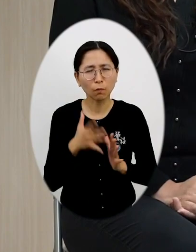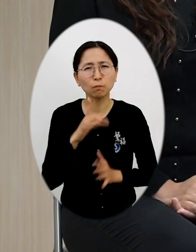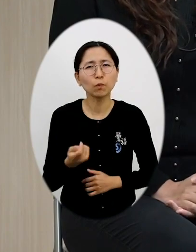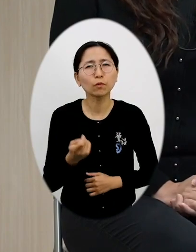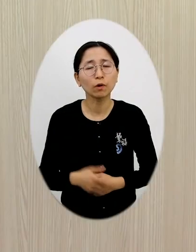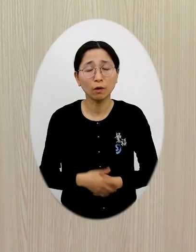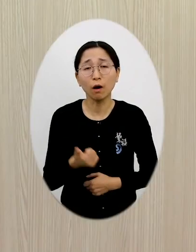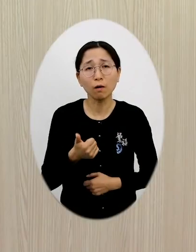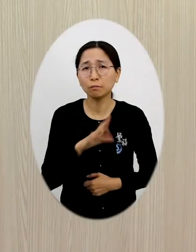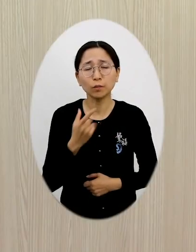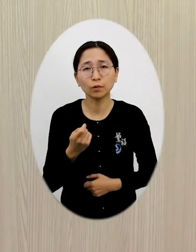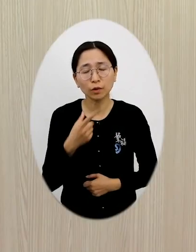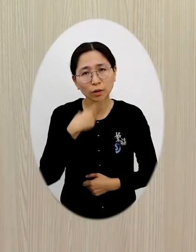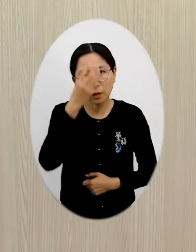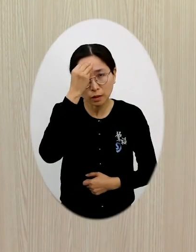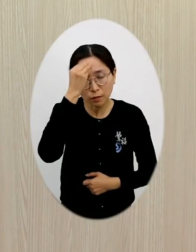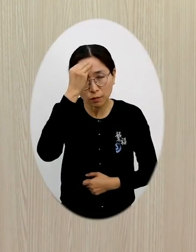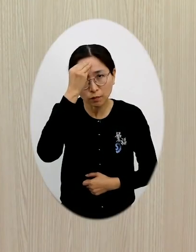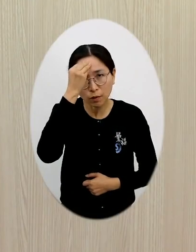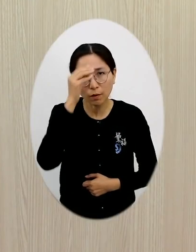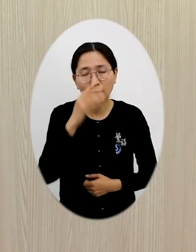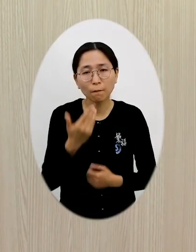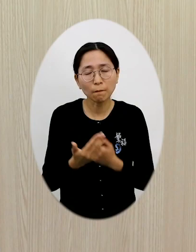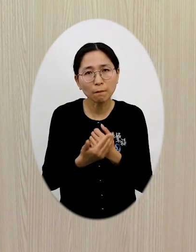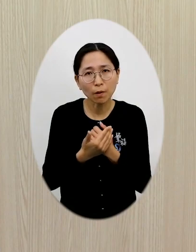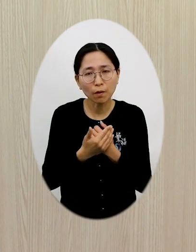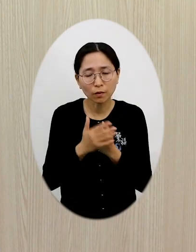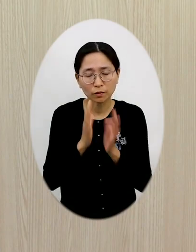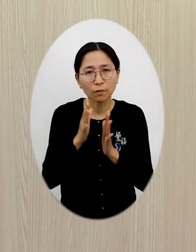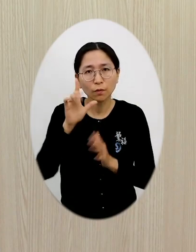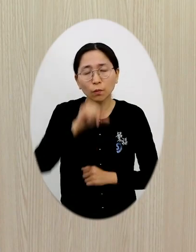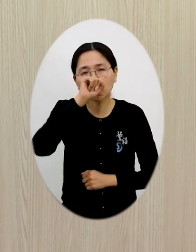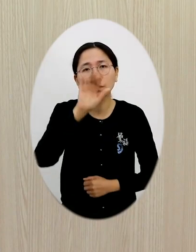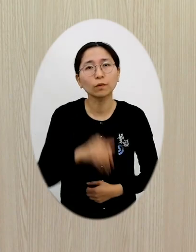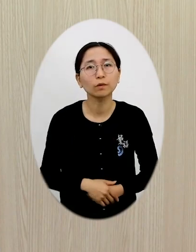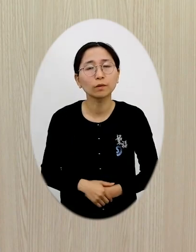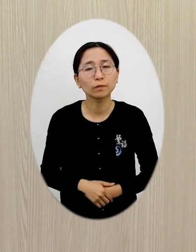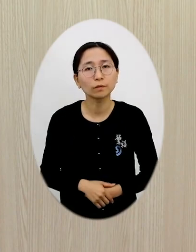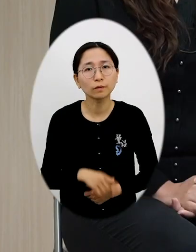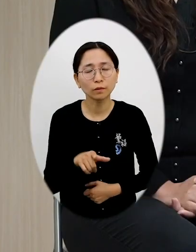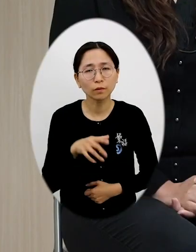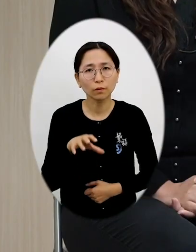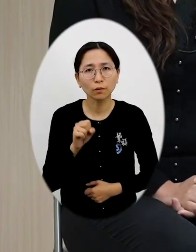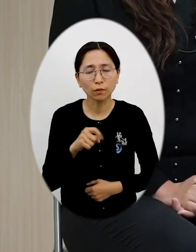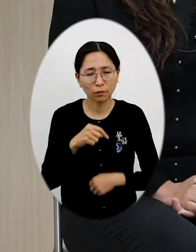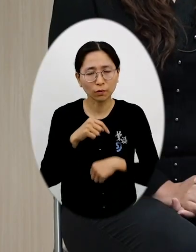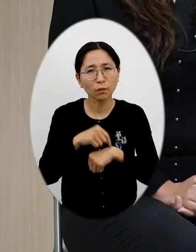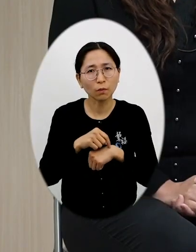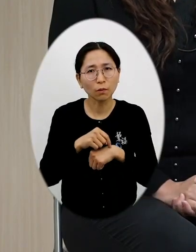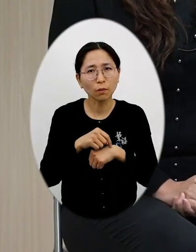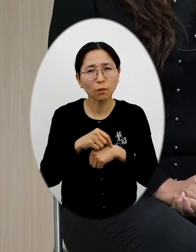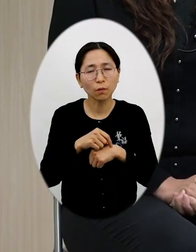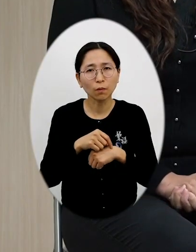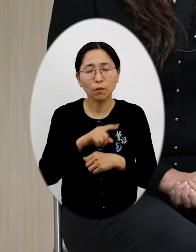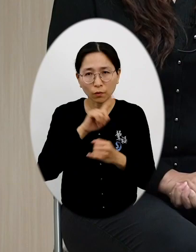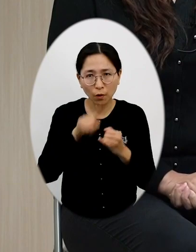易喎、 啊。嗯，都係噶，練習多啲先至可以令到自己咧熟習多啲。 哦呵，咁其實你花咗幾耐